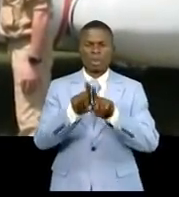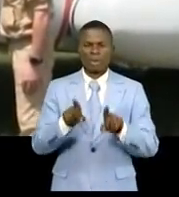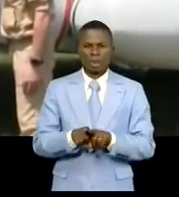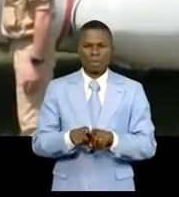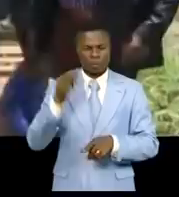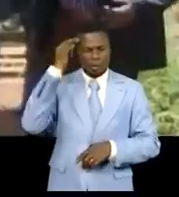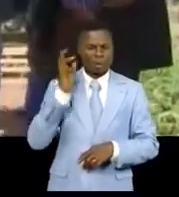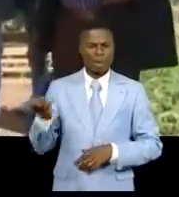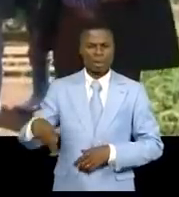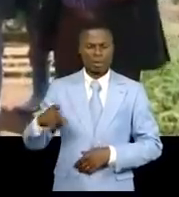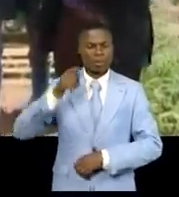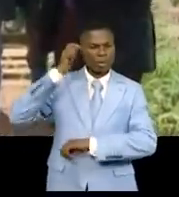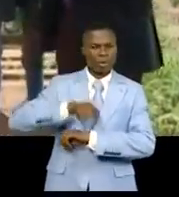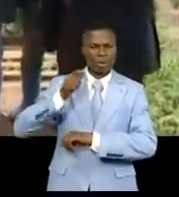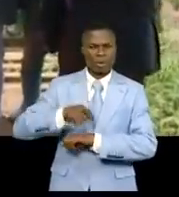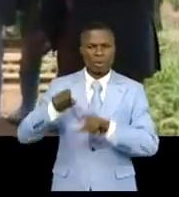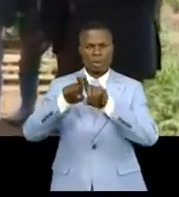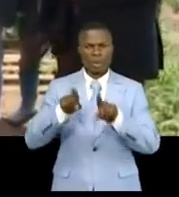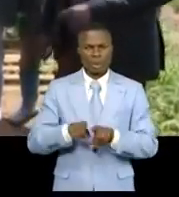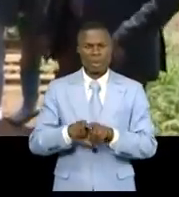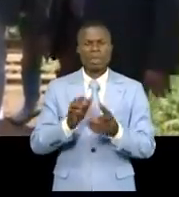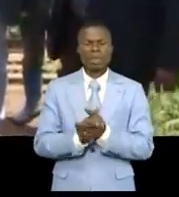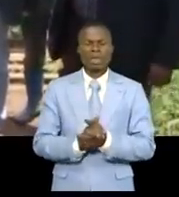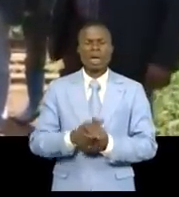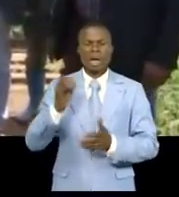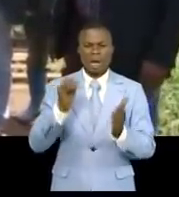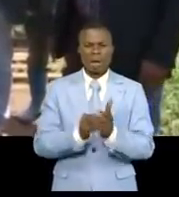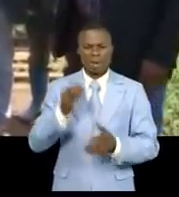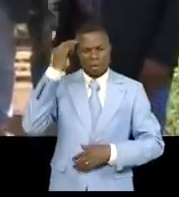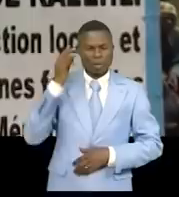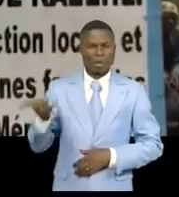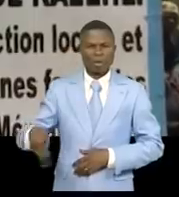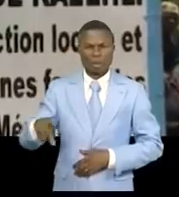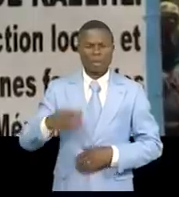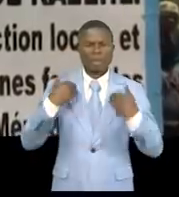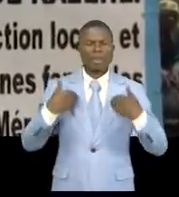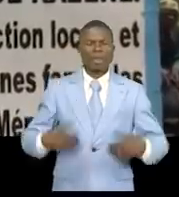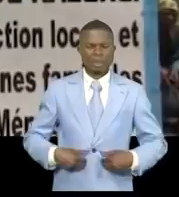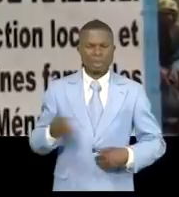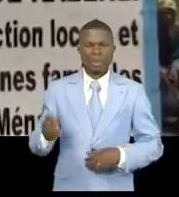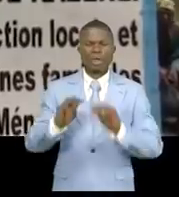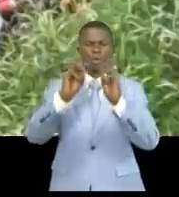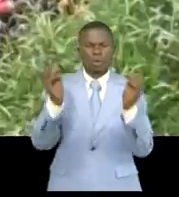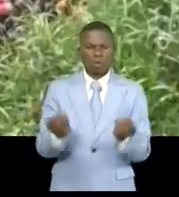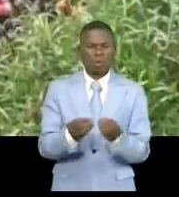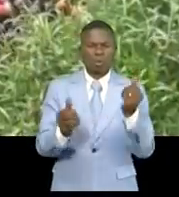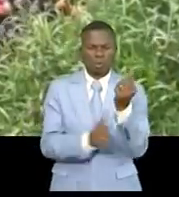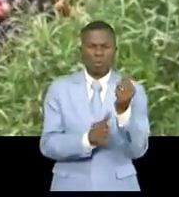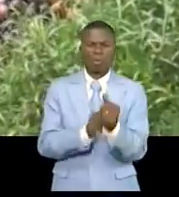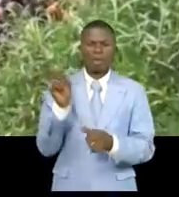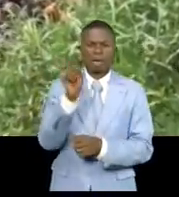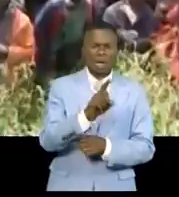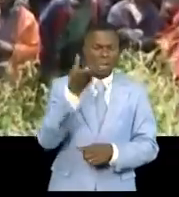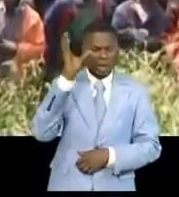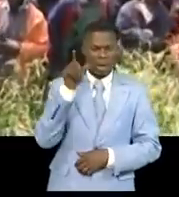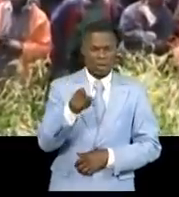ministre provincial de la Justice, et Cosmos Kusimwa Bishisha, ministre provincial de la Santé. La délégation est descendue à Katasomwa